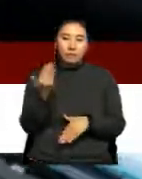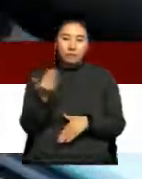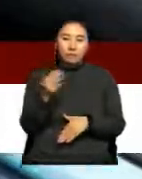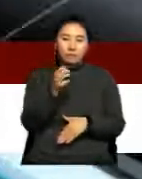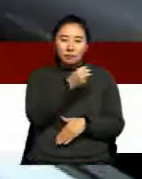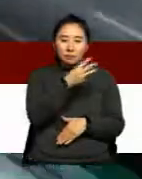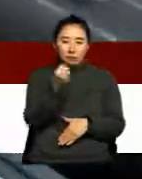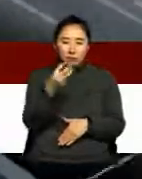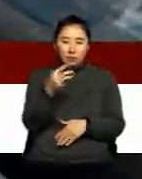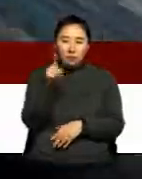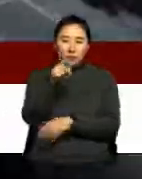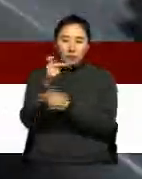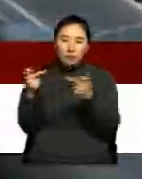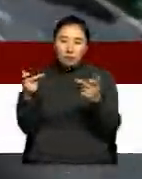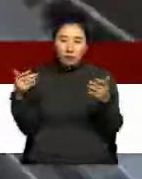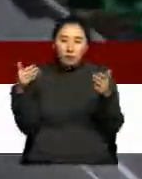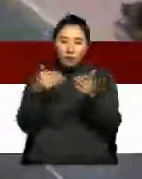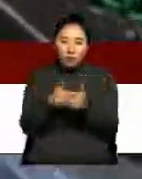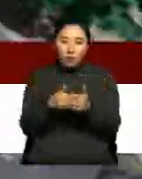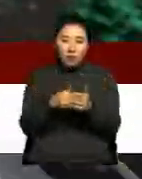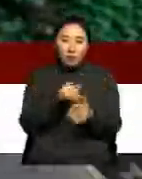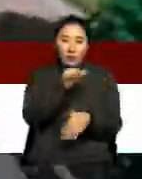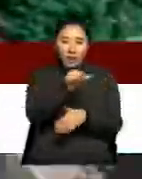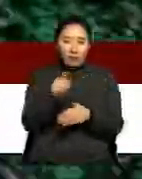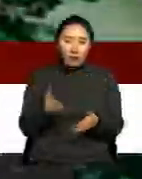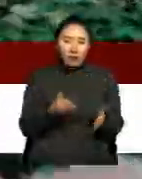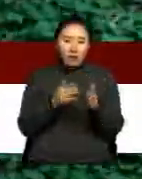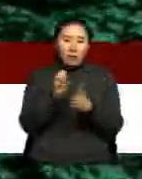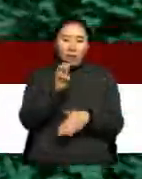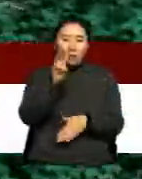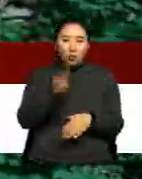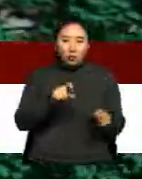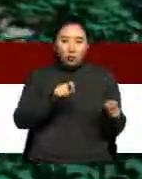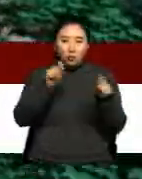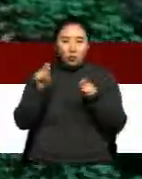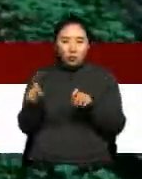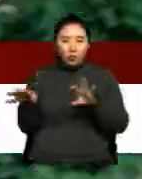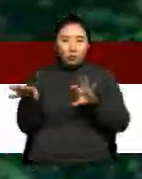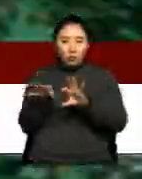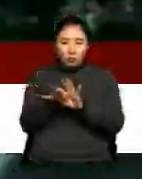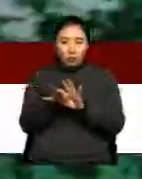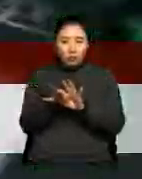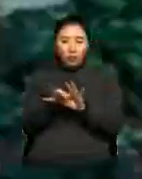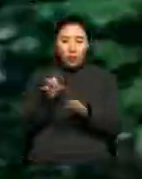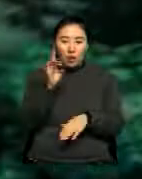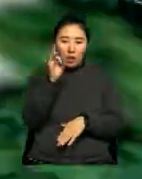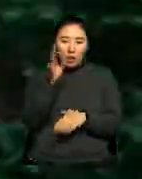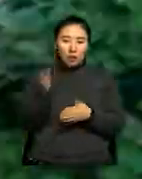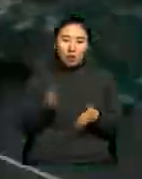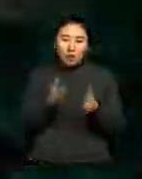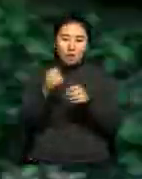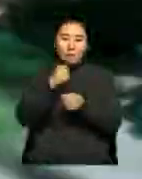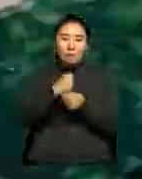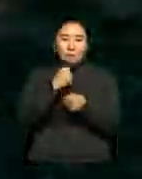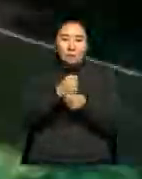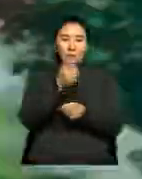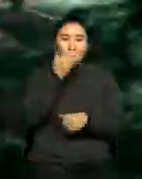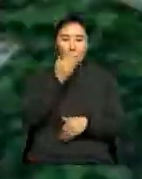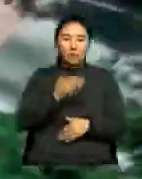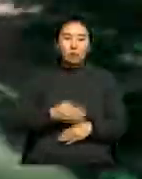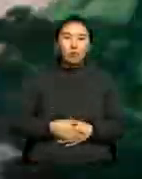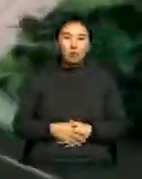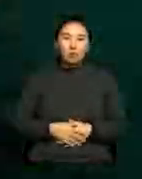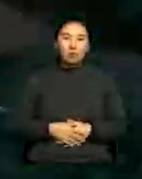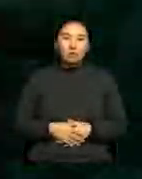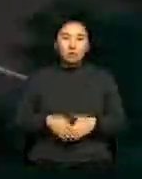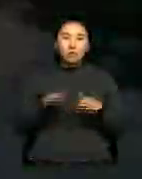삼성에서 일산 킨텍스 까지 의 기존의 이 노선을 파주운정 까지 연결 해 단일 노선으로 만들 수 있게 된 겁니다